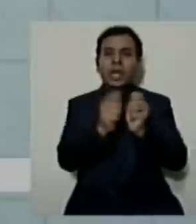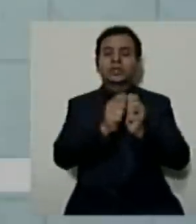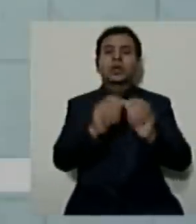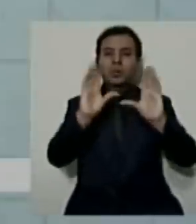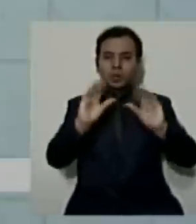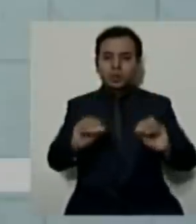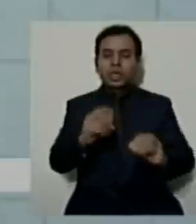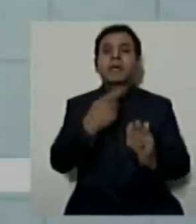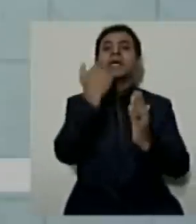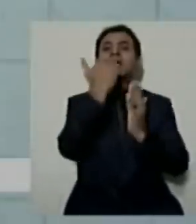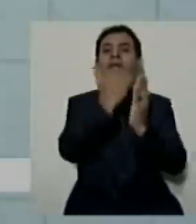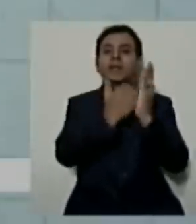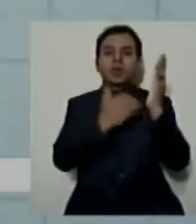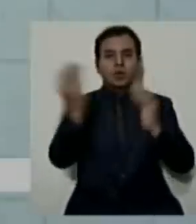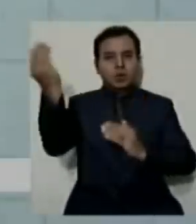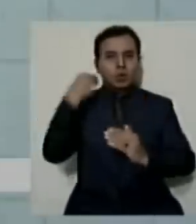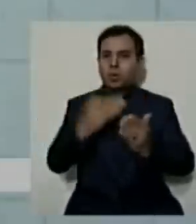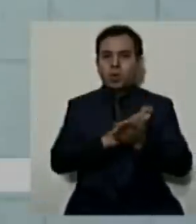আমাদের কোভিড আক্রান্ত ব্যক্তি